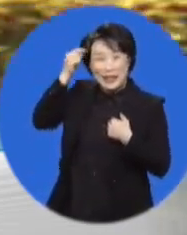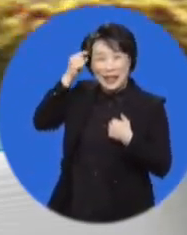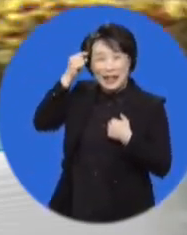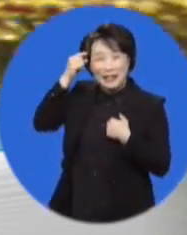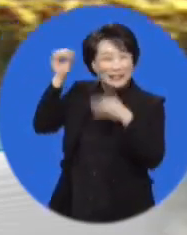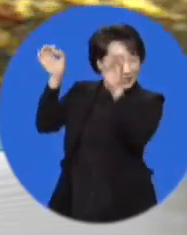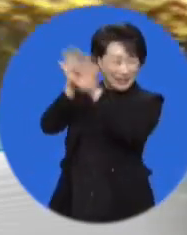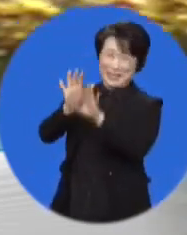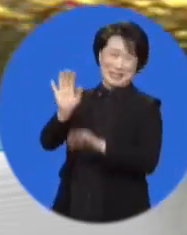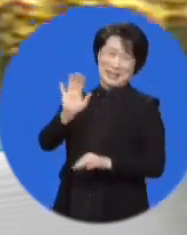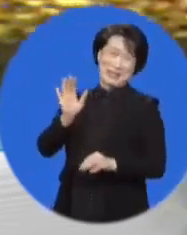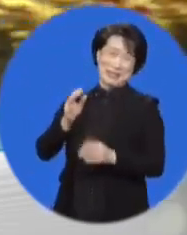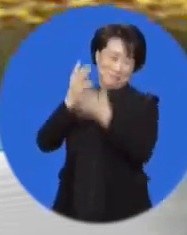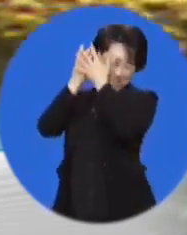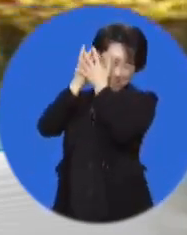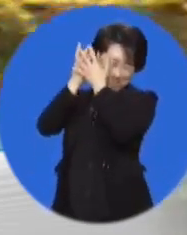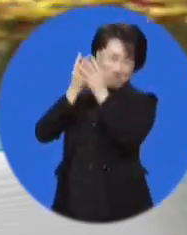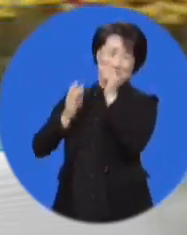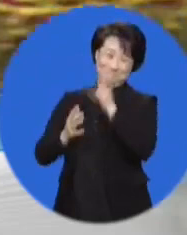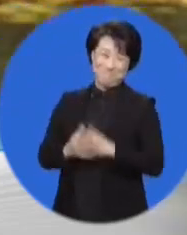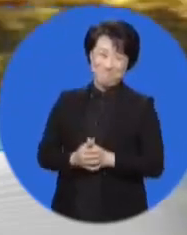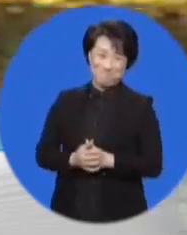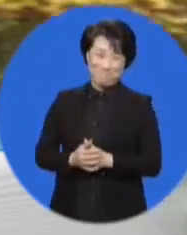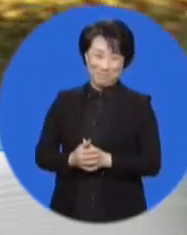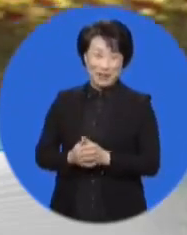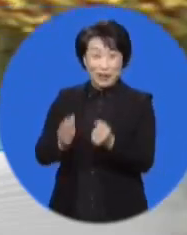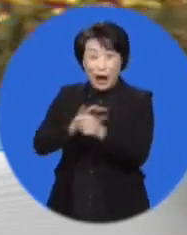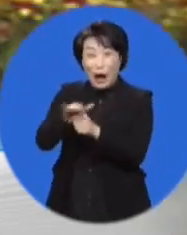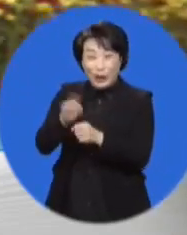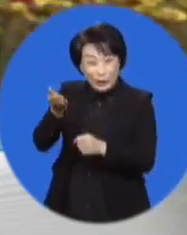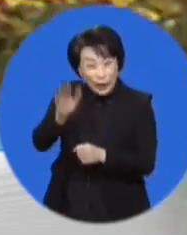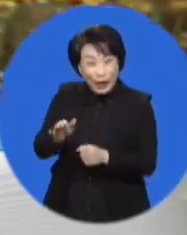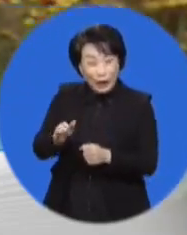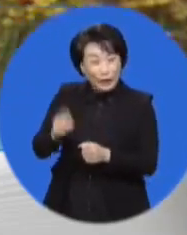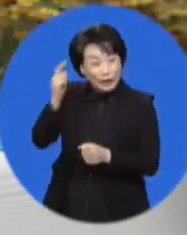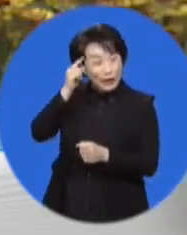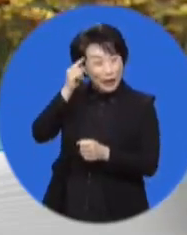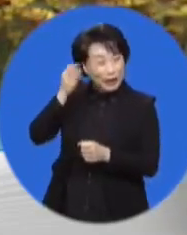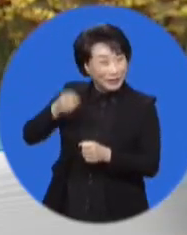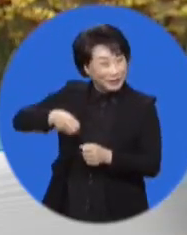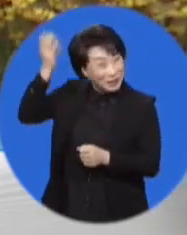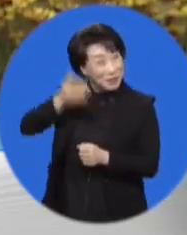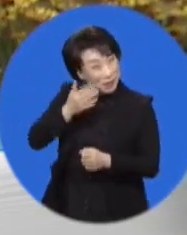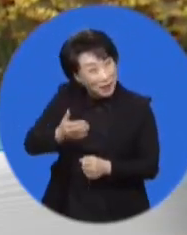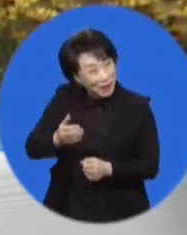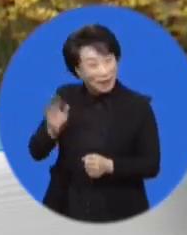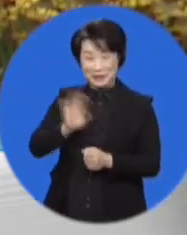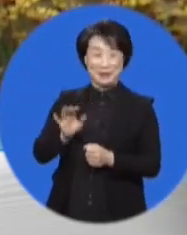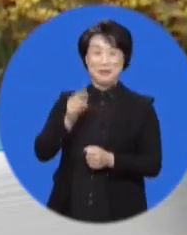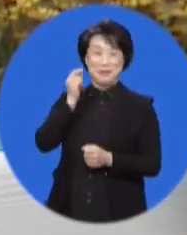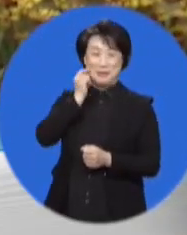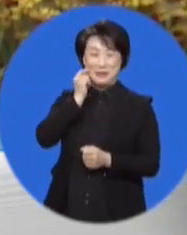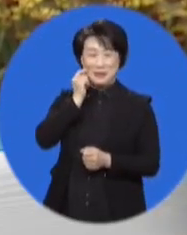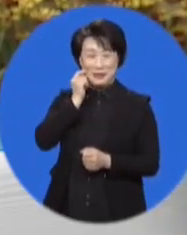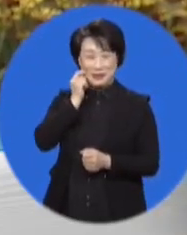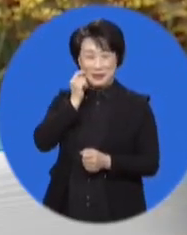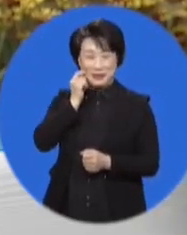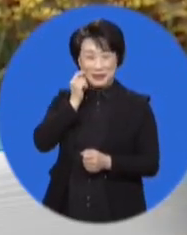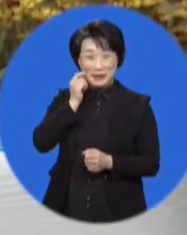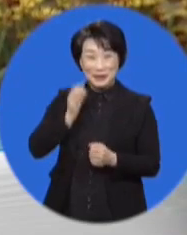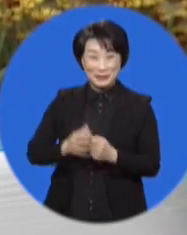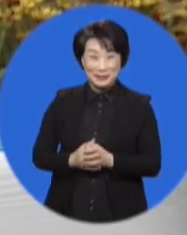머릿속에서 소멸시키지 못해요. 사랑하는데 어떻게 소멸시켜? 소멸시키지 못한다, 이